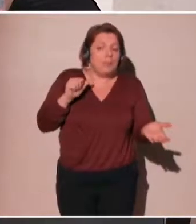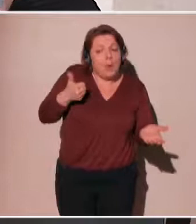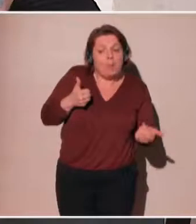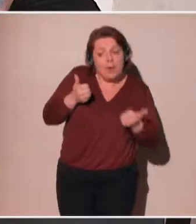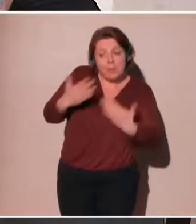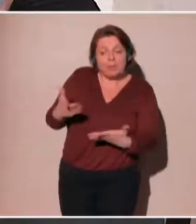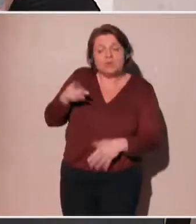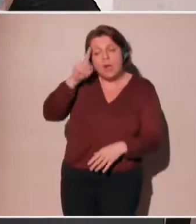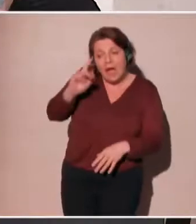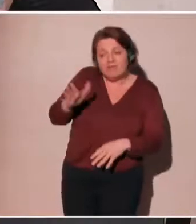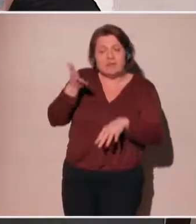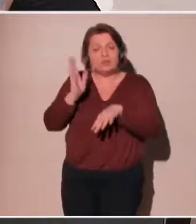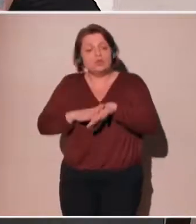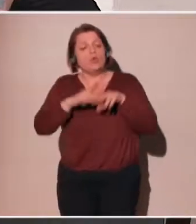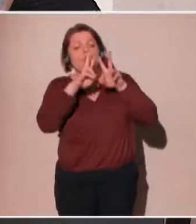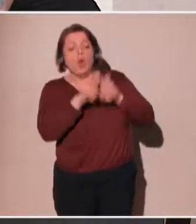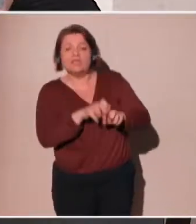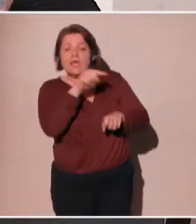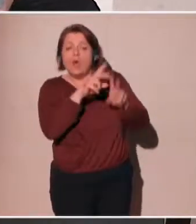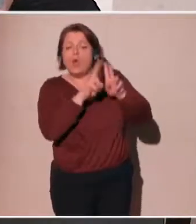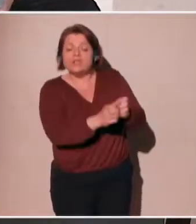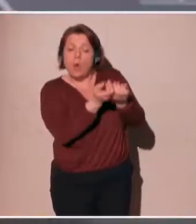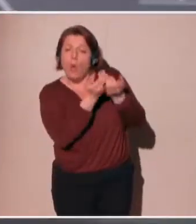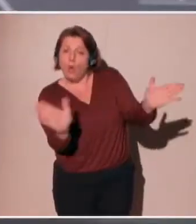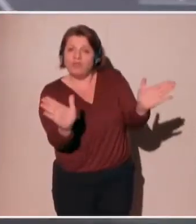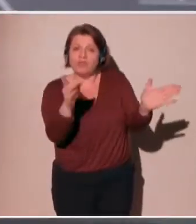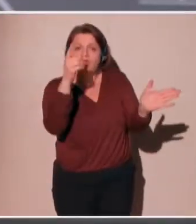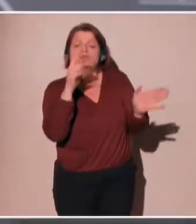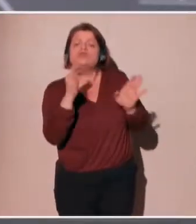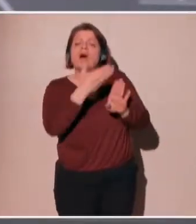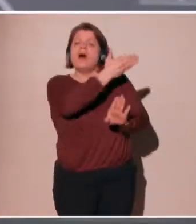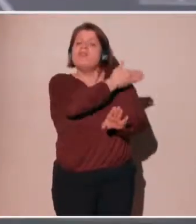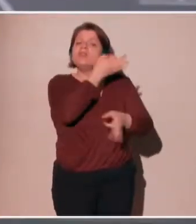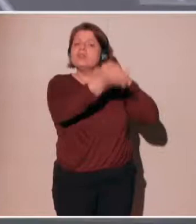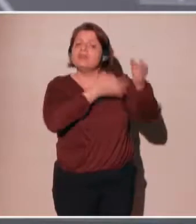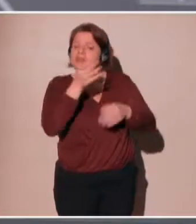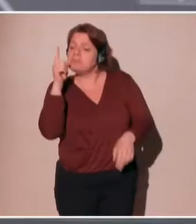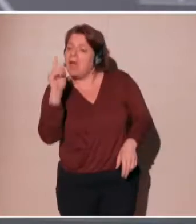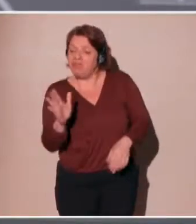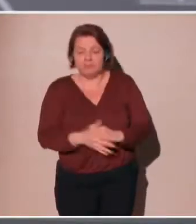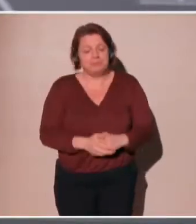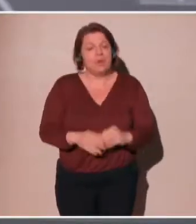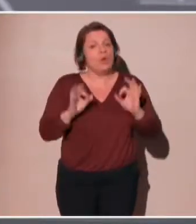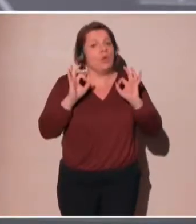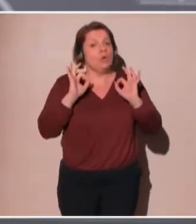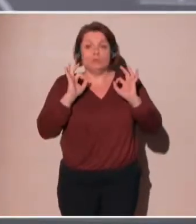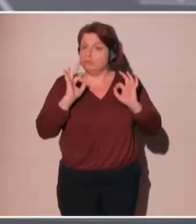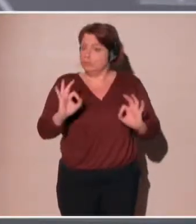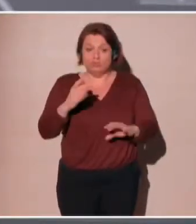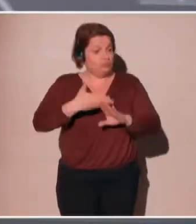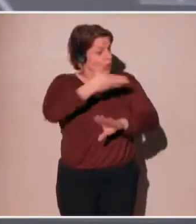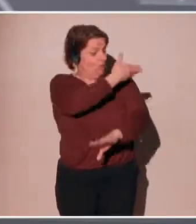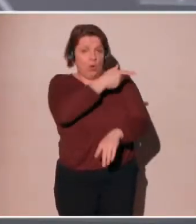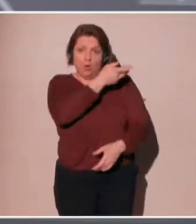de la recherche et de l'ouverture de la recherche par rapport à ce qui a été dit précédemment dans le panel, si vous le voulez bien? Oui, alors je rejoins absolument ce qui a été